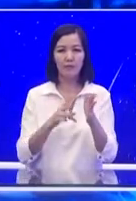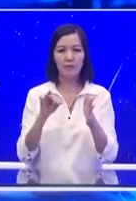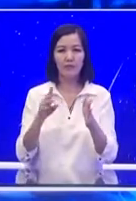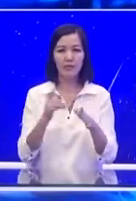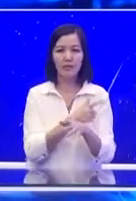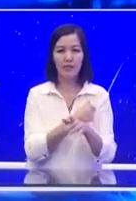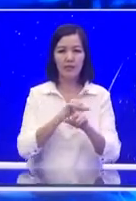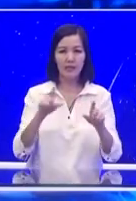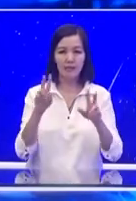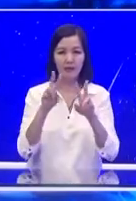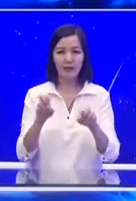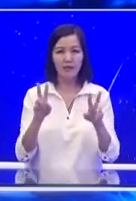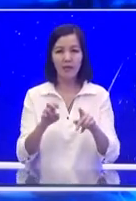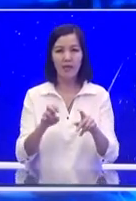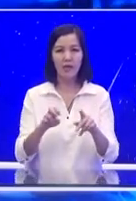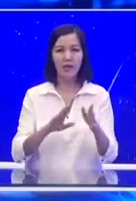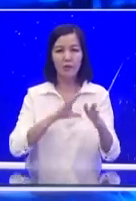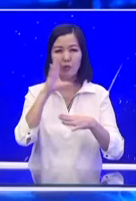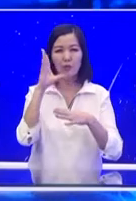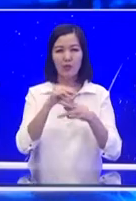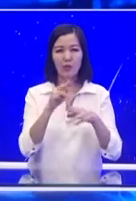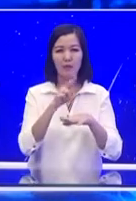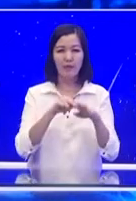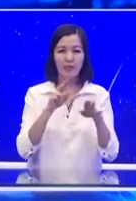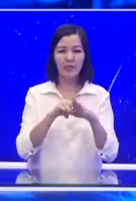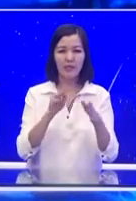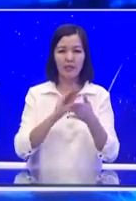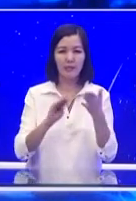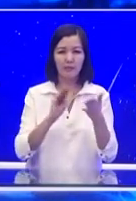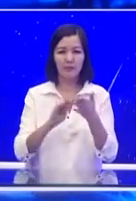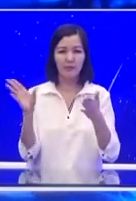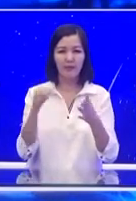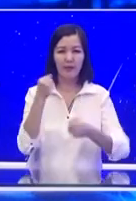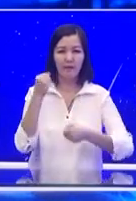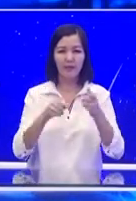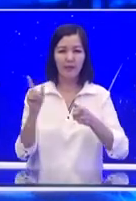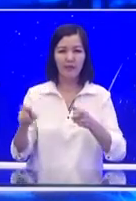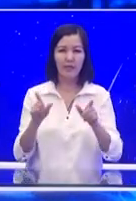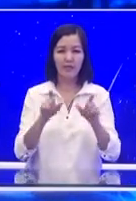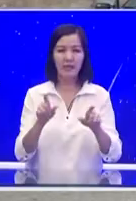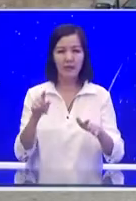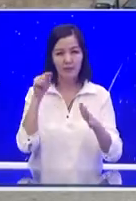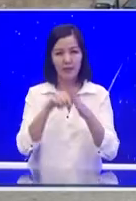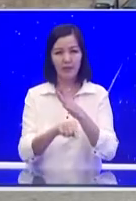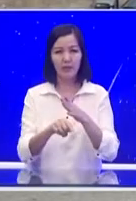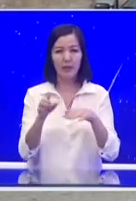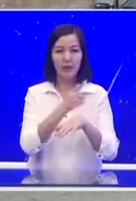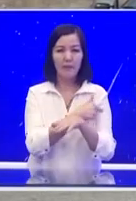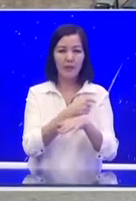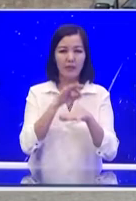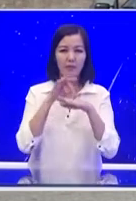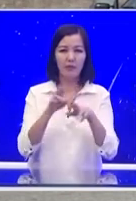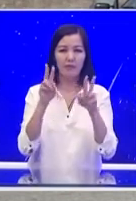57 из них санитарные. Круглосуточно сотрудники полиции записывают данные всех водителей и их пассажиров, а медики проводят осмотр